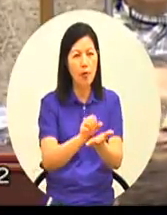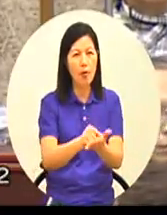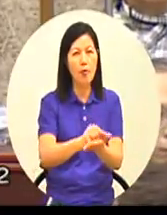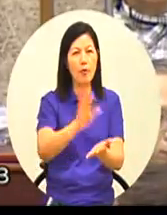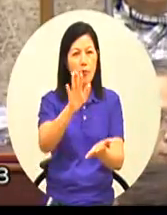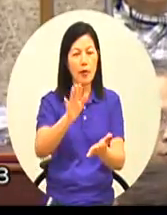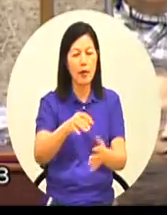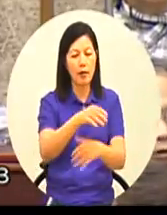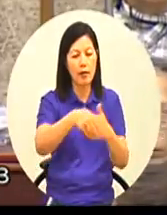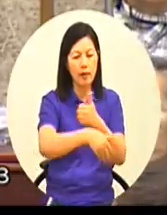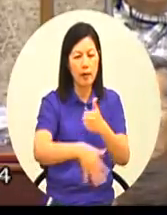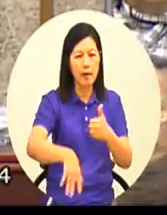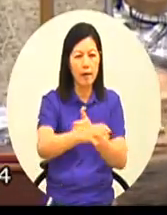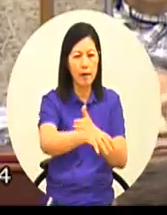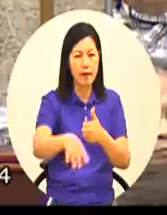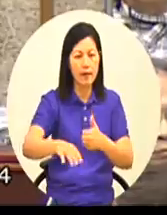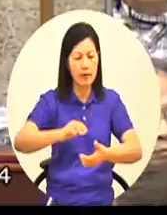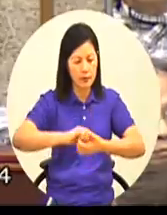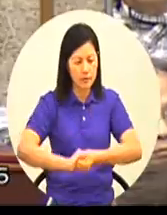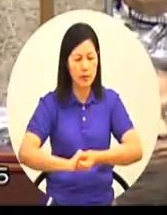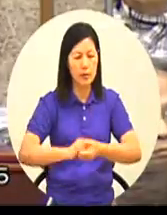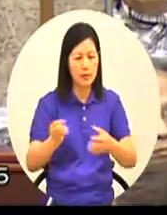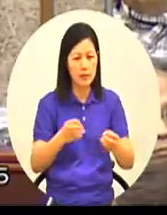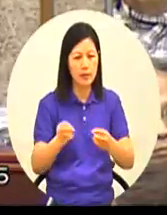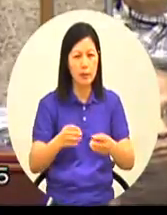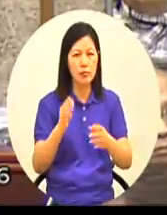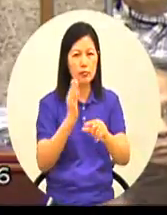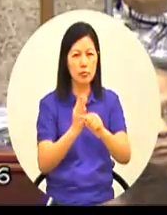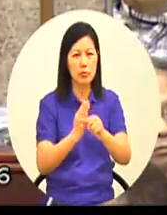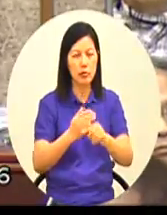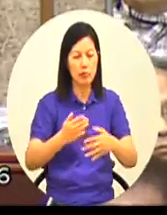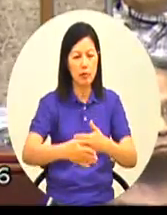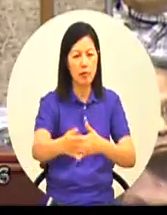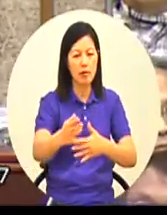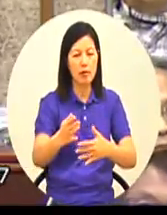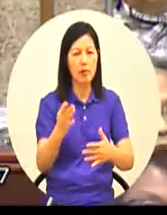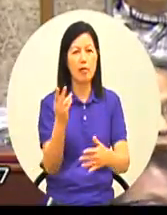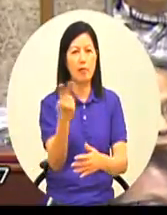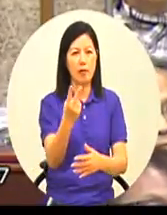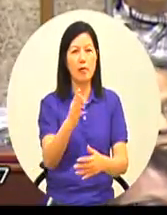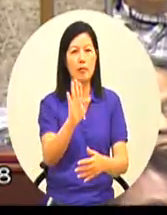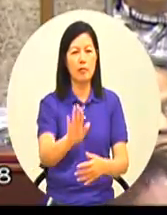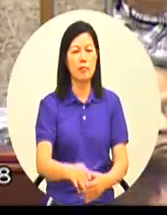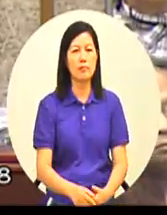处在做确认协商的部分，已经进行第二阶段了。好，